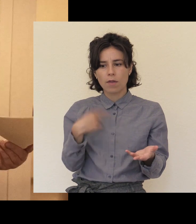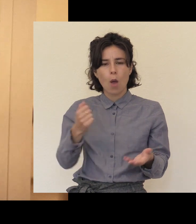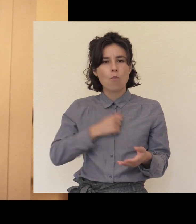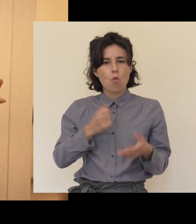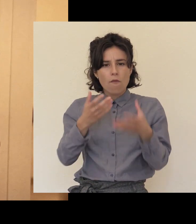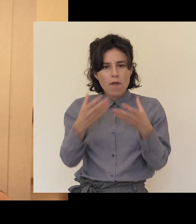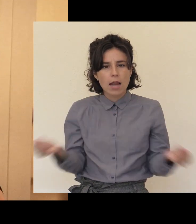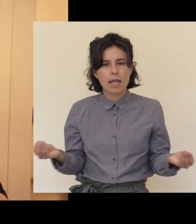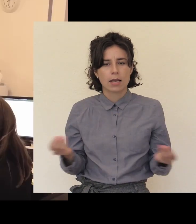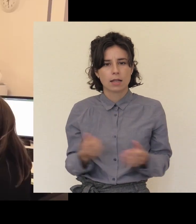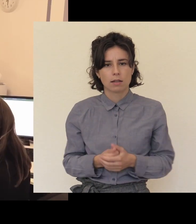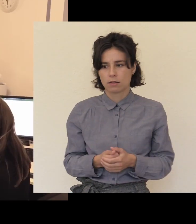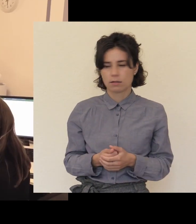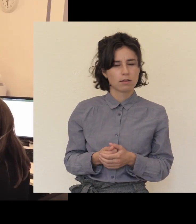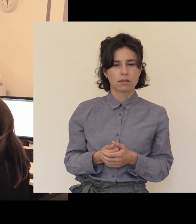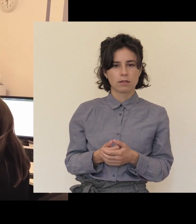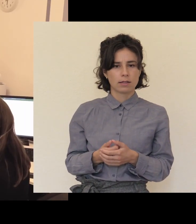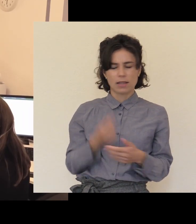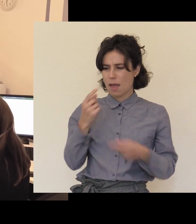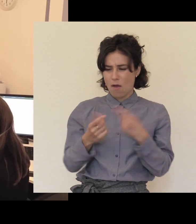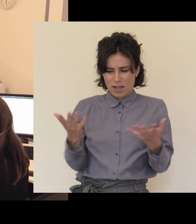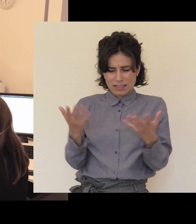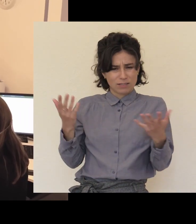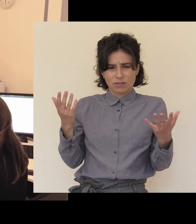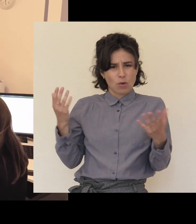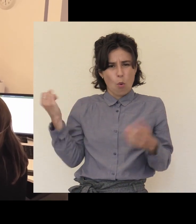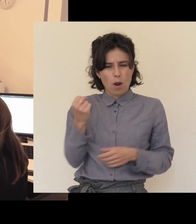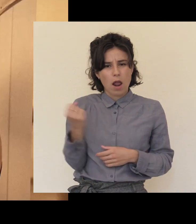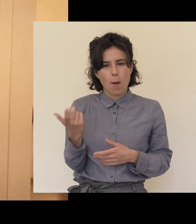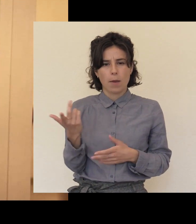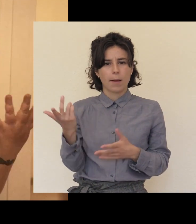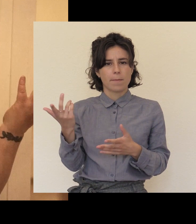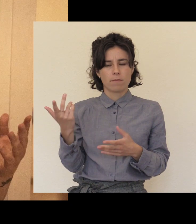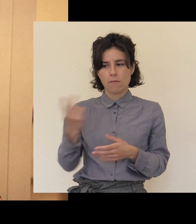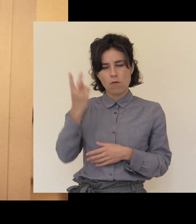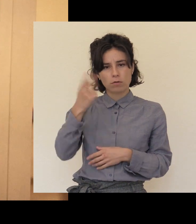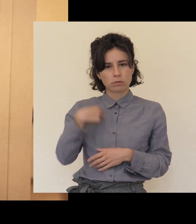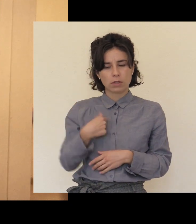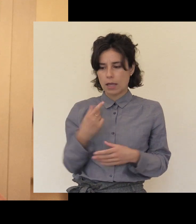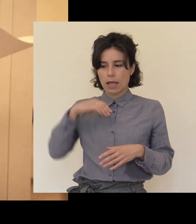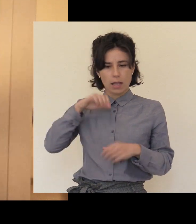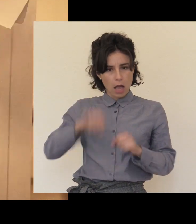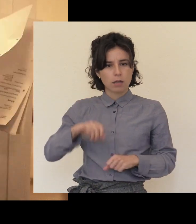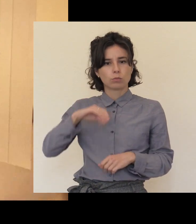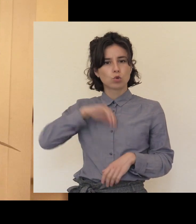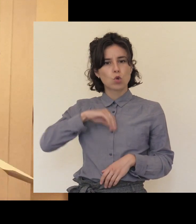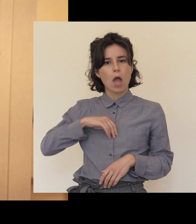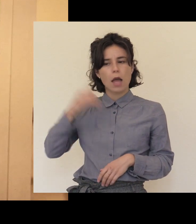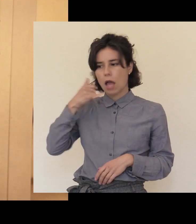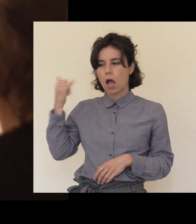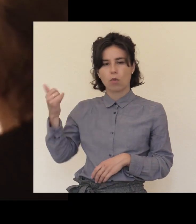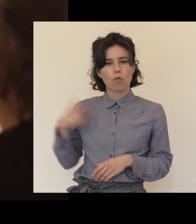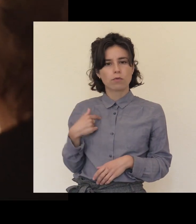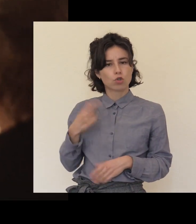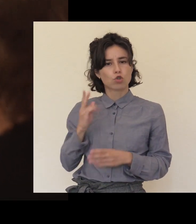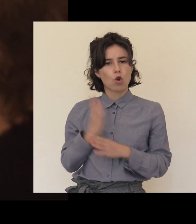sind, Das ist der Hammer, was hier abläuft. Können Sie sich das vorstellen, wie es mir geht? Sie können gleich im Psychiater rufen. Bin ich auch gewohnt.